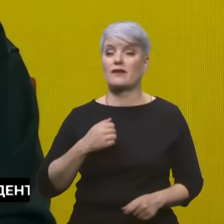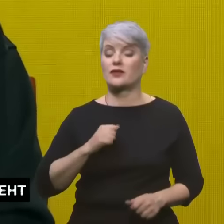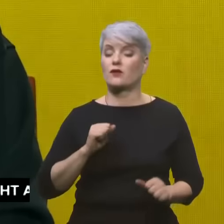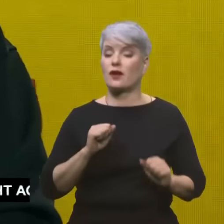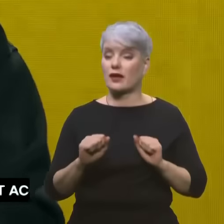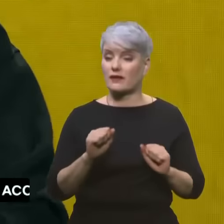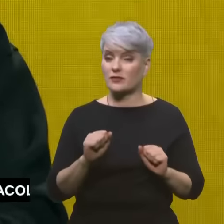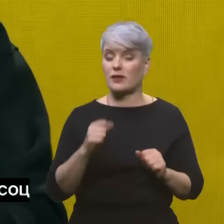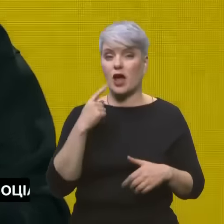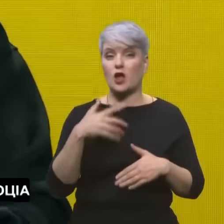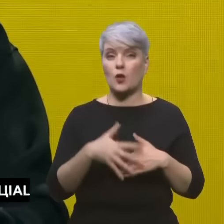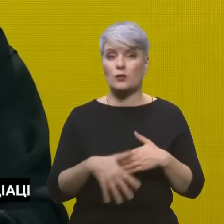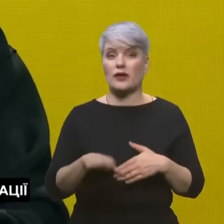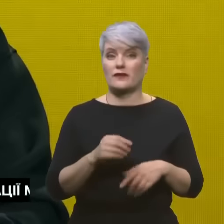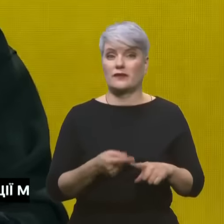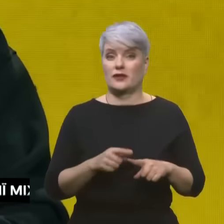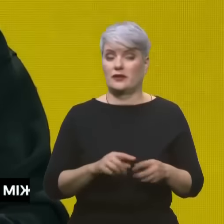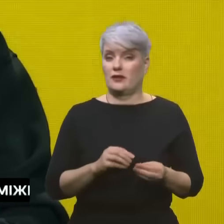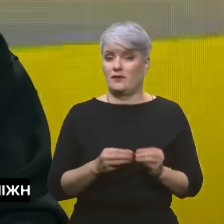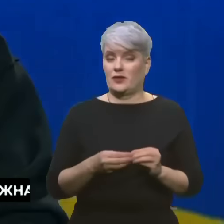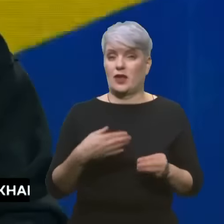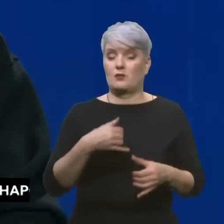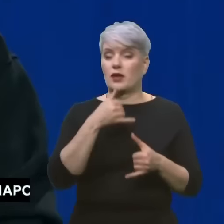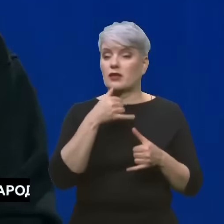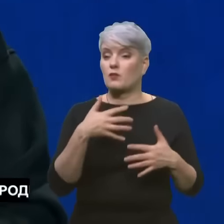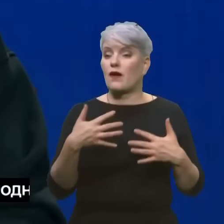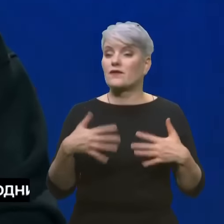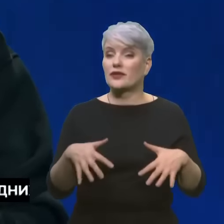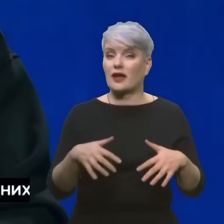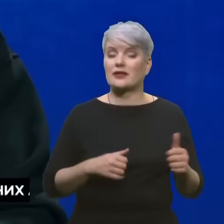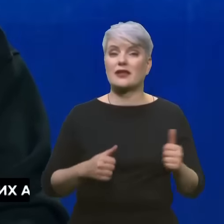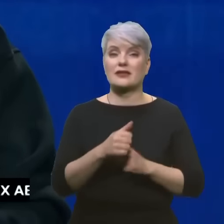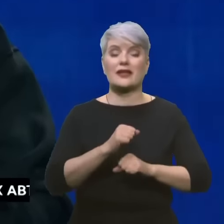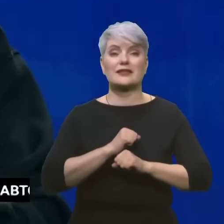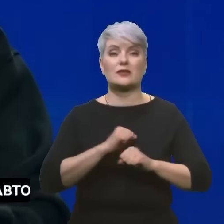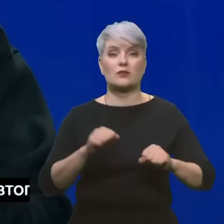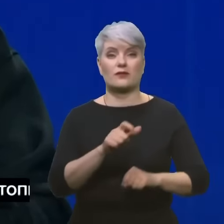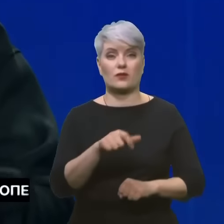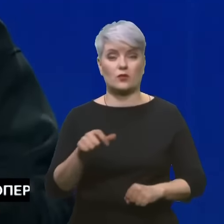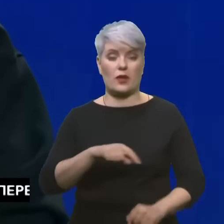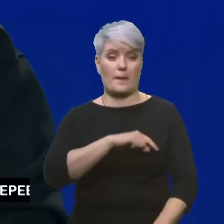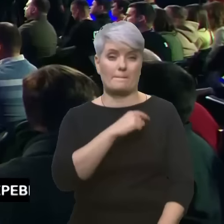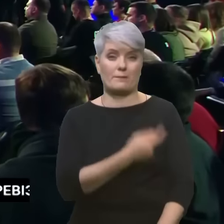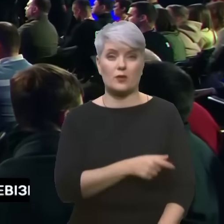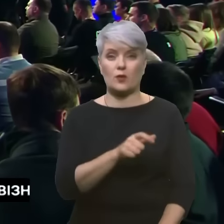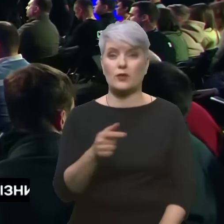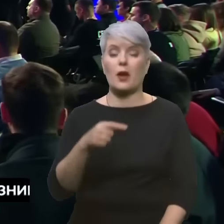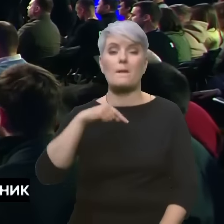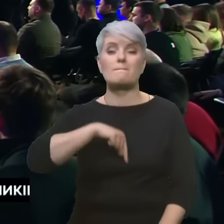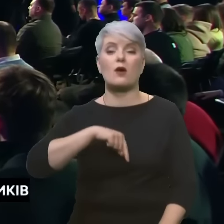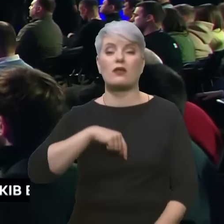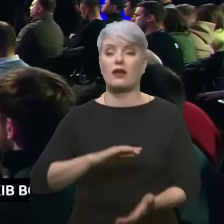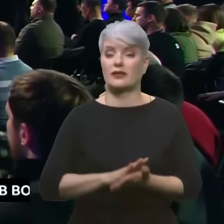керівництво розуміло всі ці виклики. Ми не можемо втратити найсміливіших людей, потужних людей, їх моральний